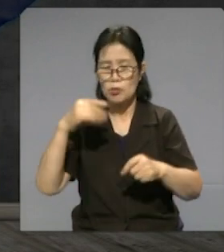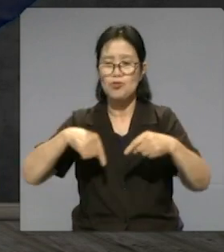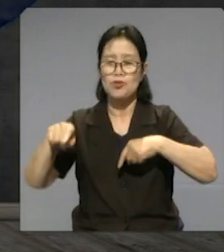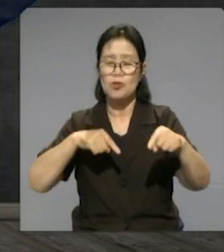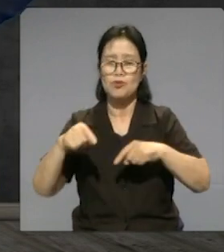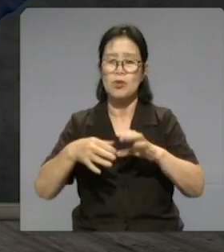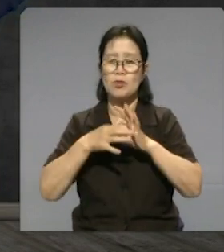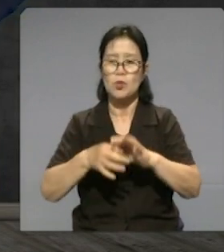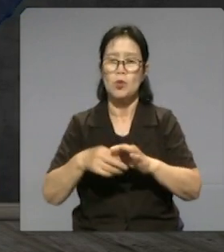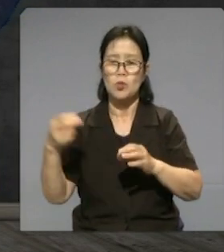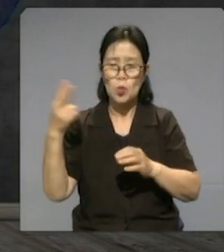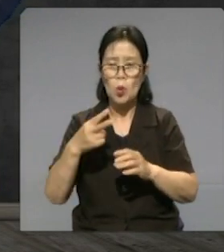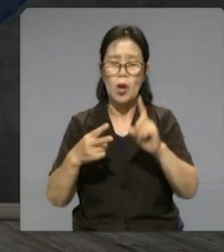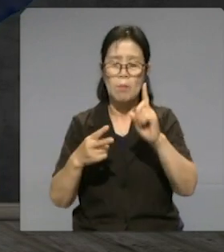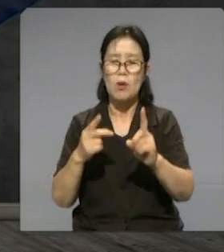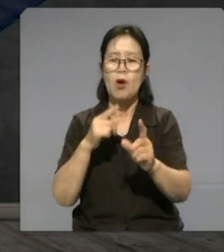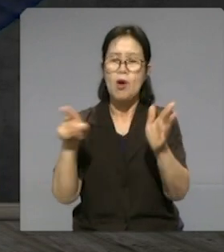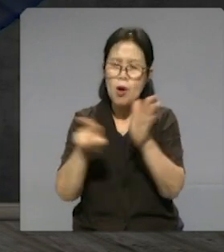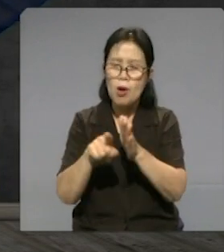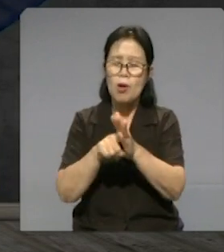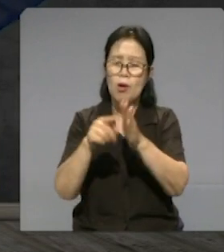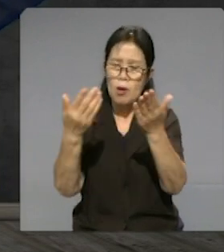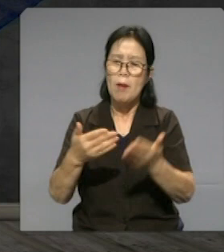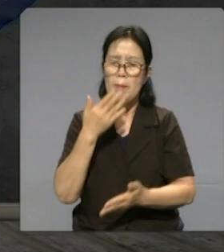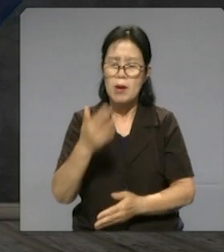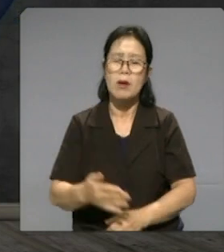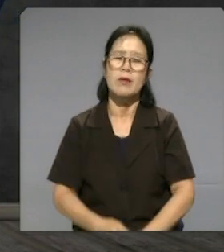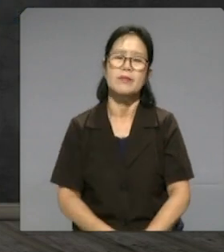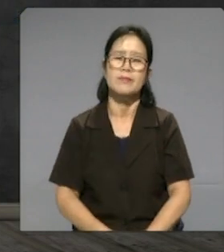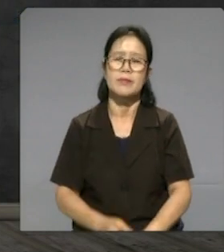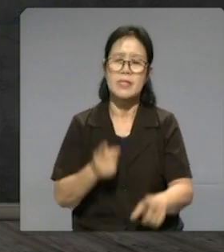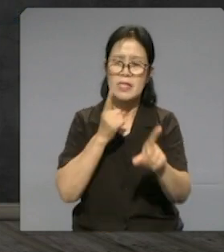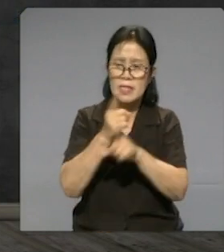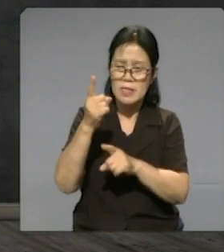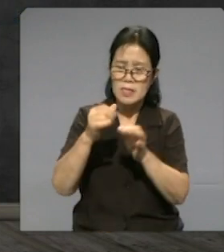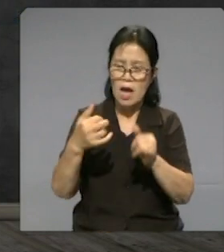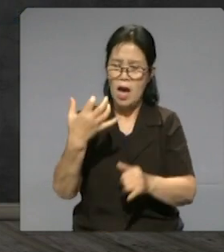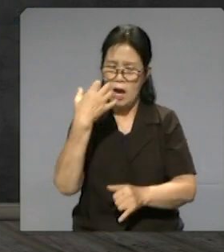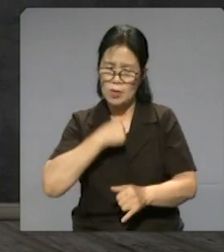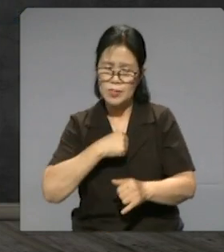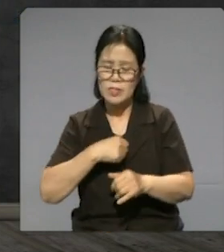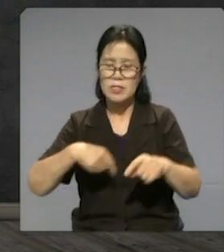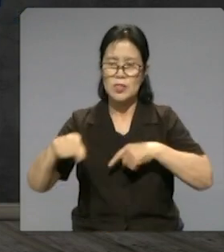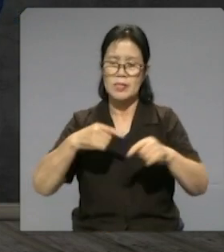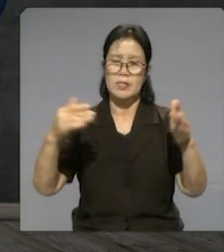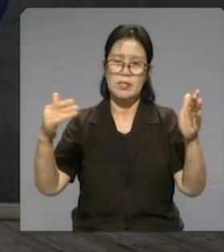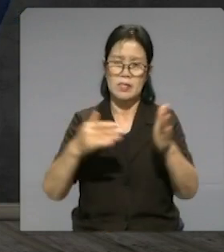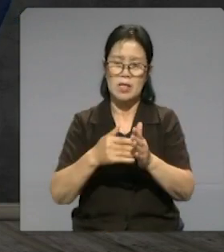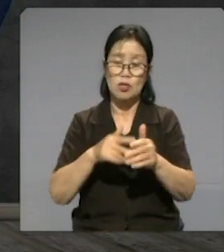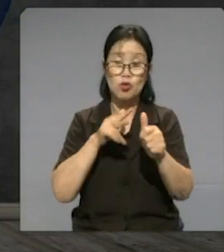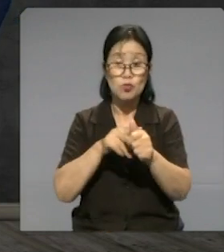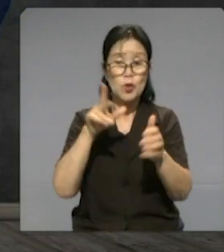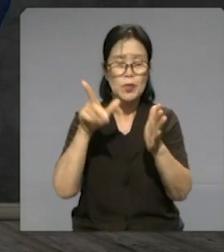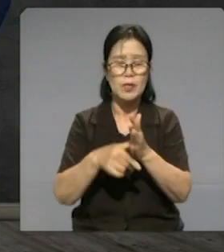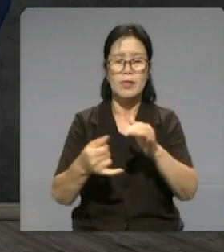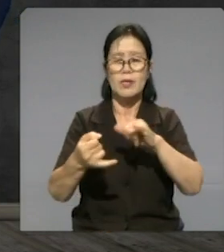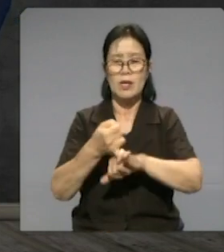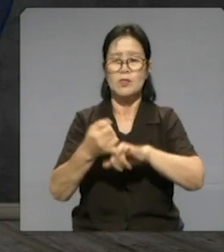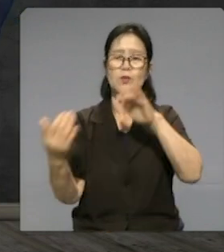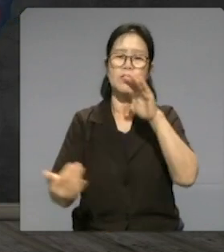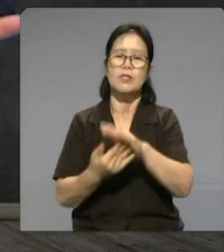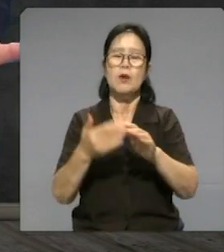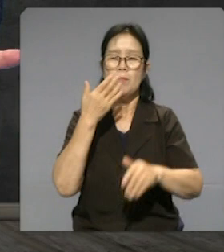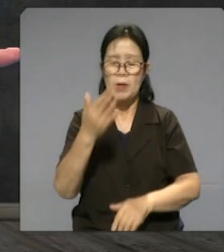운영을 통해 또 한 번의 신임 얻을 수 있고, 승자 독식 정치 끝내겠다던 후보 시절 약속을 실현